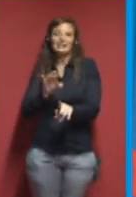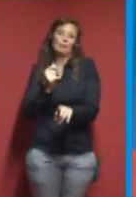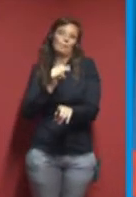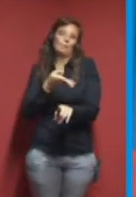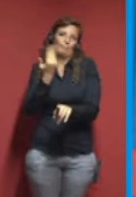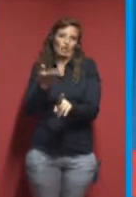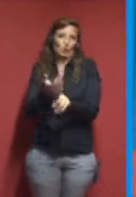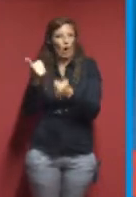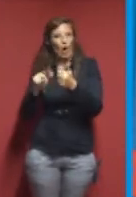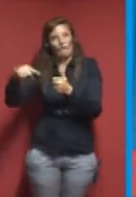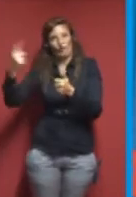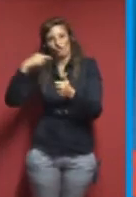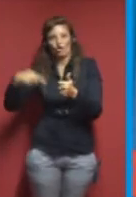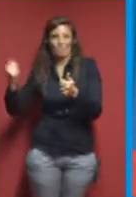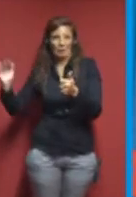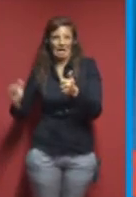probabilmente